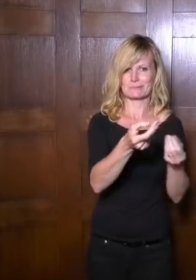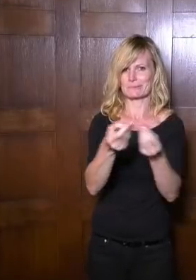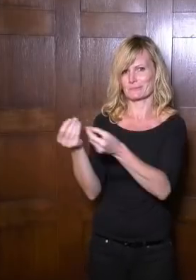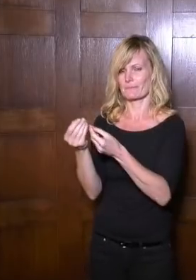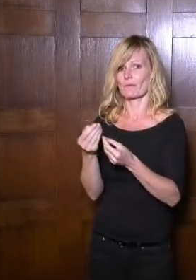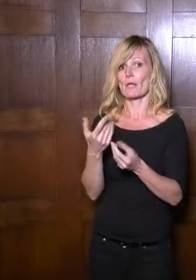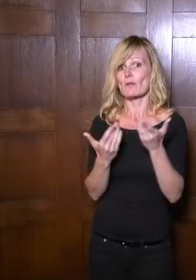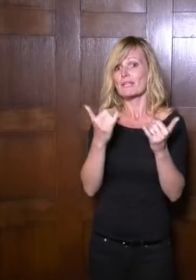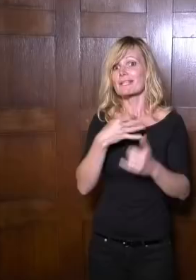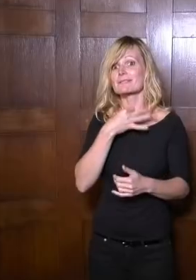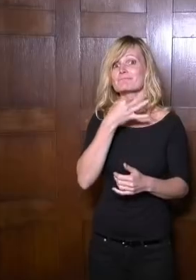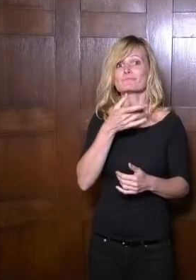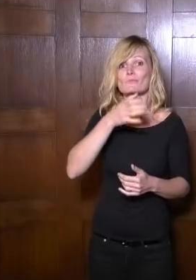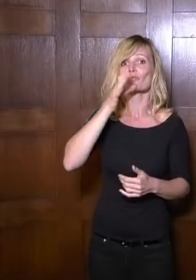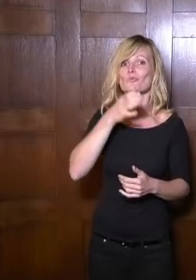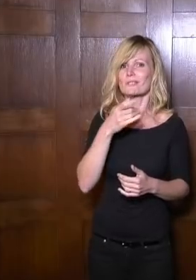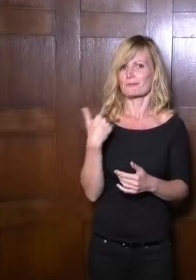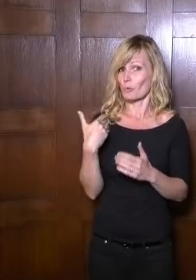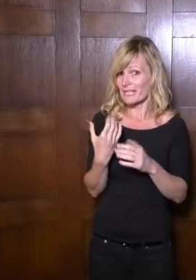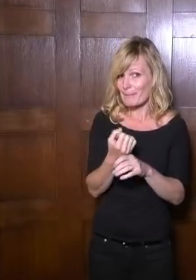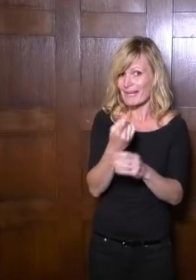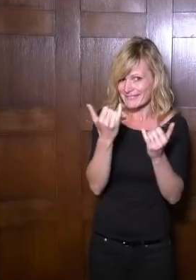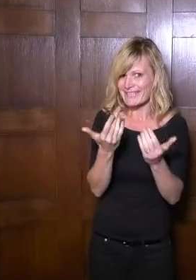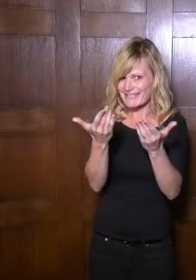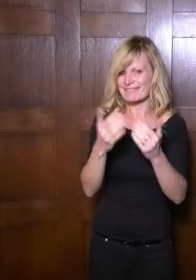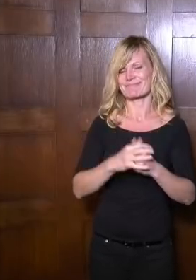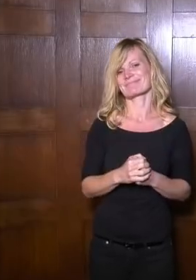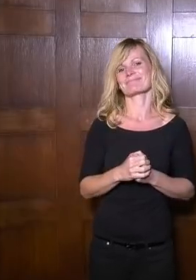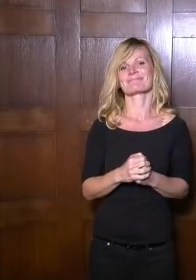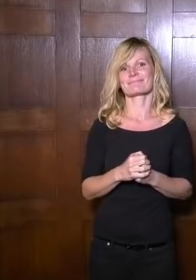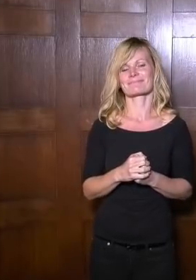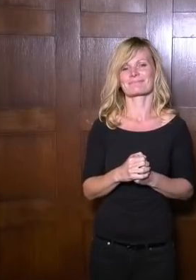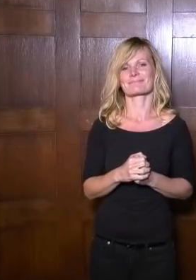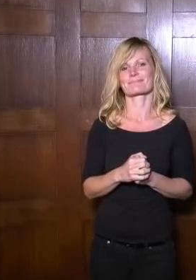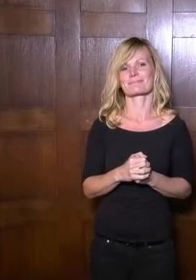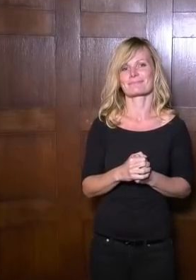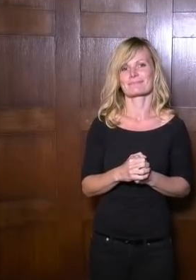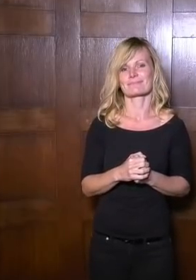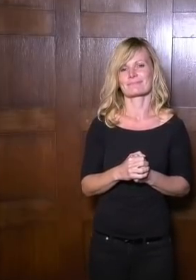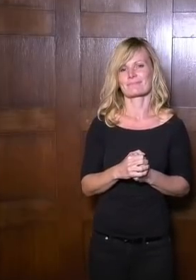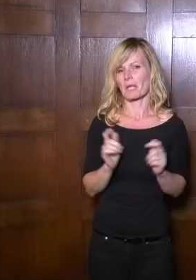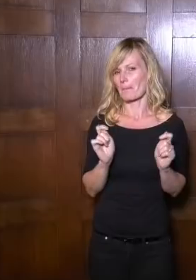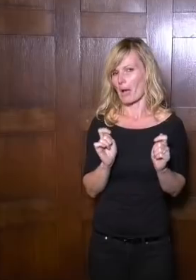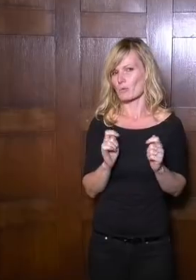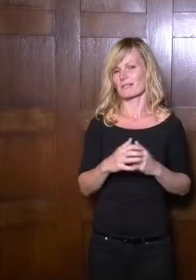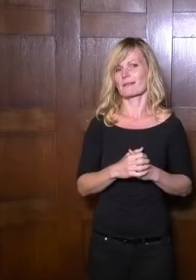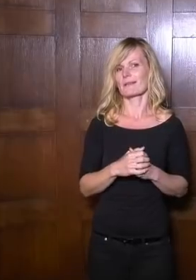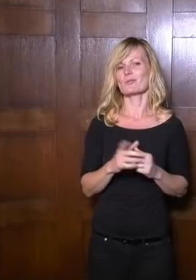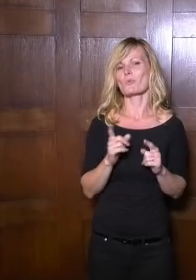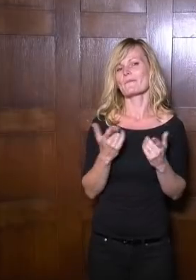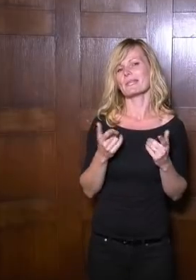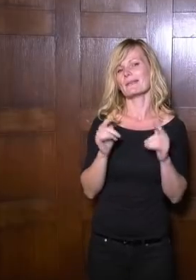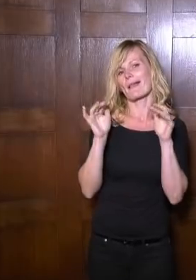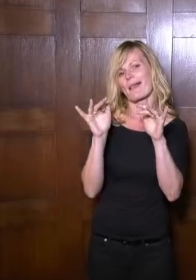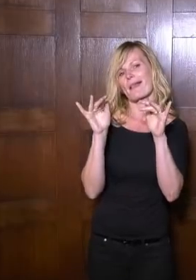trinken Sie mal einen Schluck, wenn Sie es noch nicht getan haben. Ich darf vielleicht mal, um so eine Pause wenigstens zu simulieren, Ihnen mal